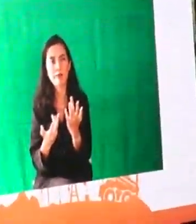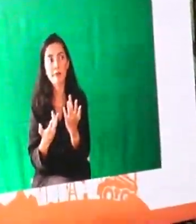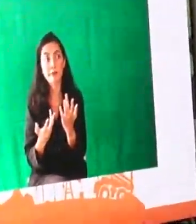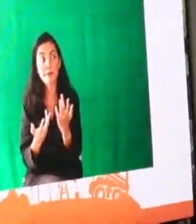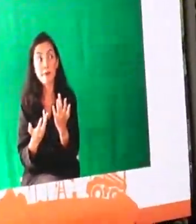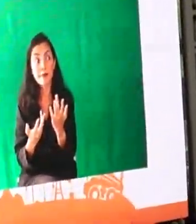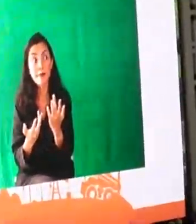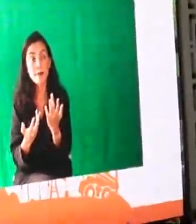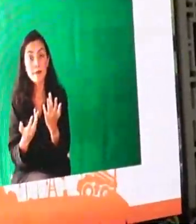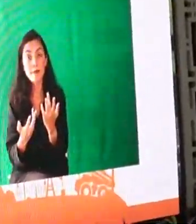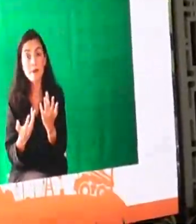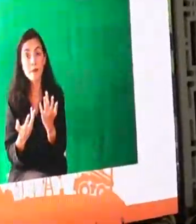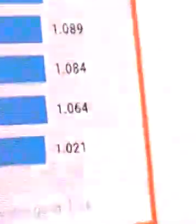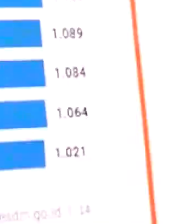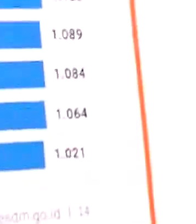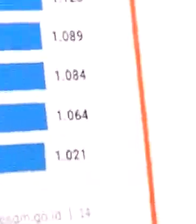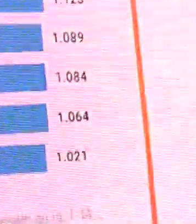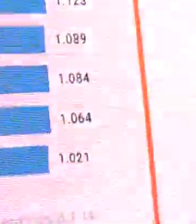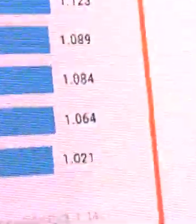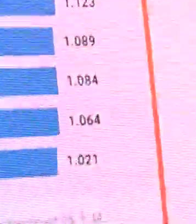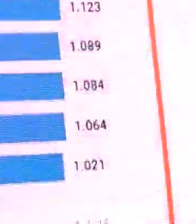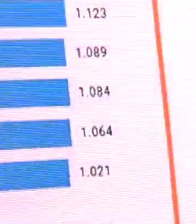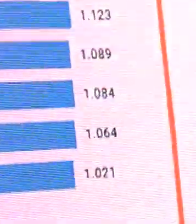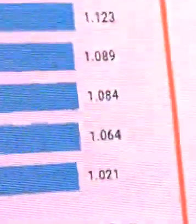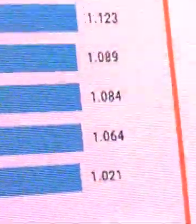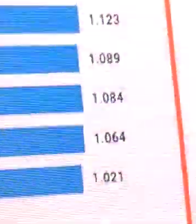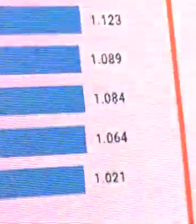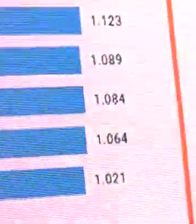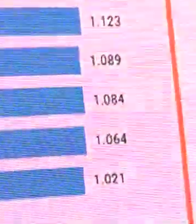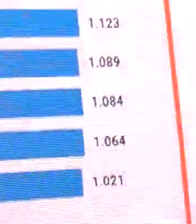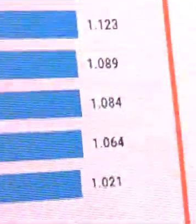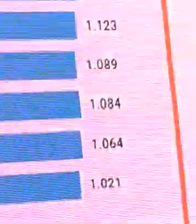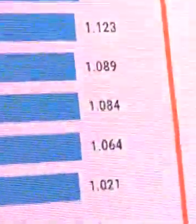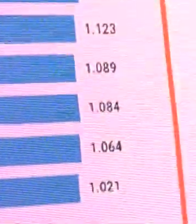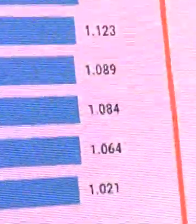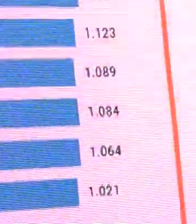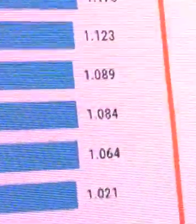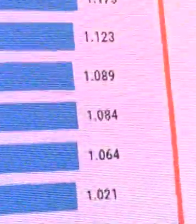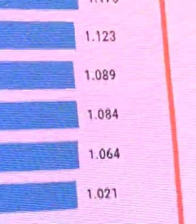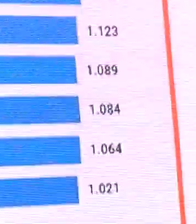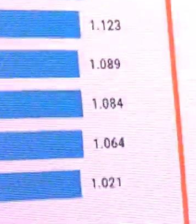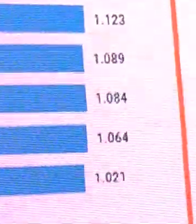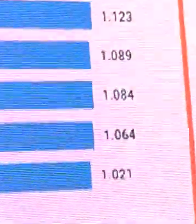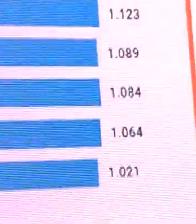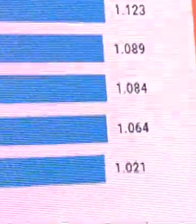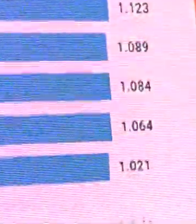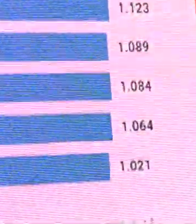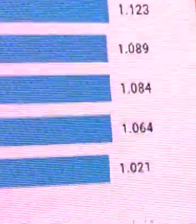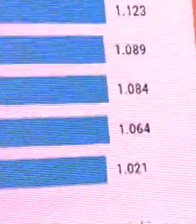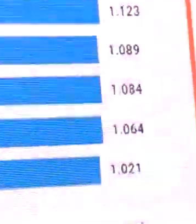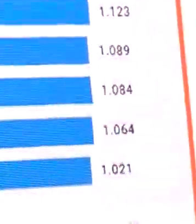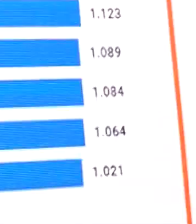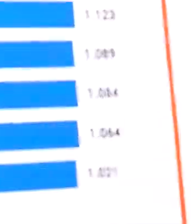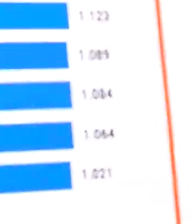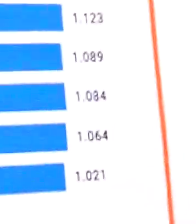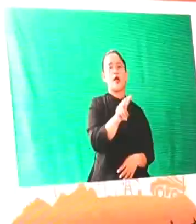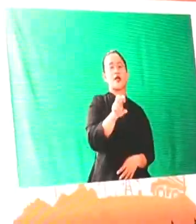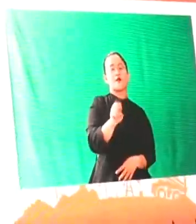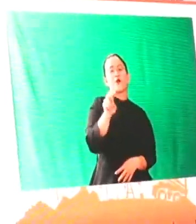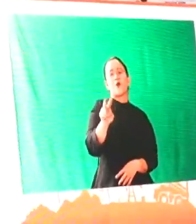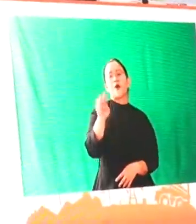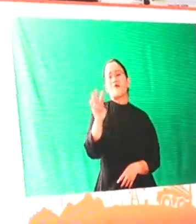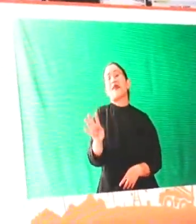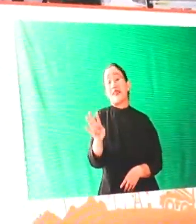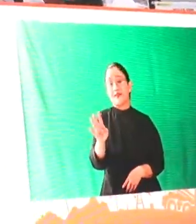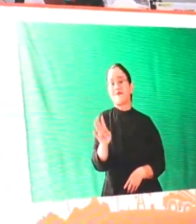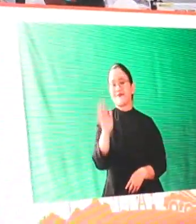transmisi gas bumi antar pulau. Kehadiran proyek interkoneksi gas antar pulau akan mengurangi beban negara dalam mengimpor LPG 3